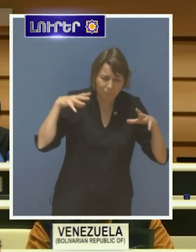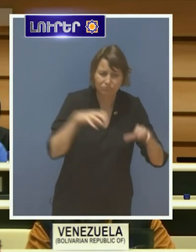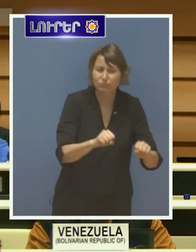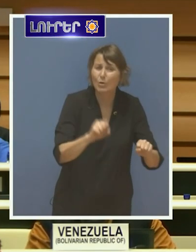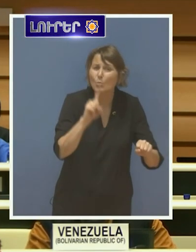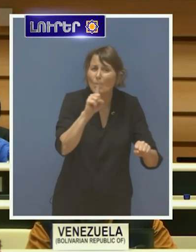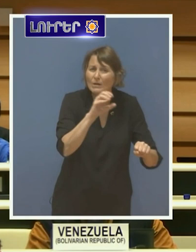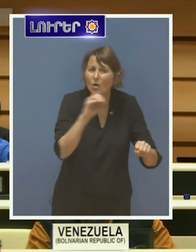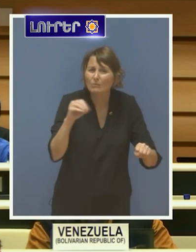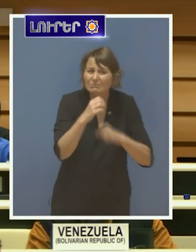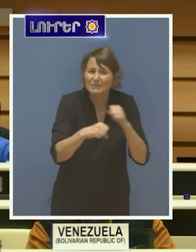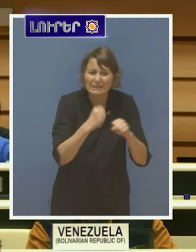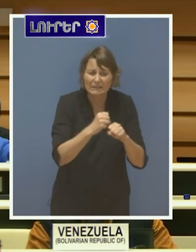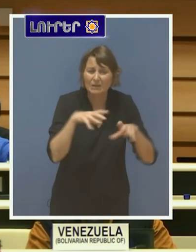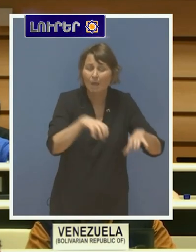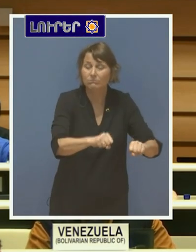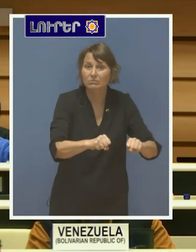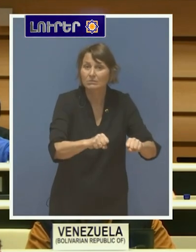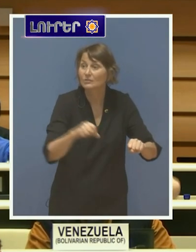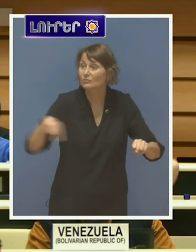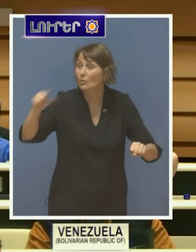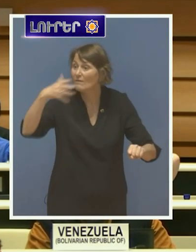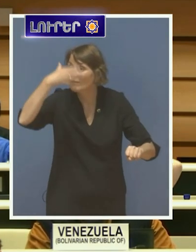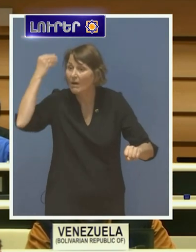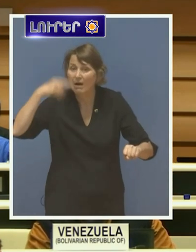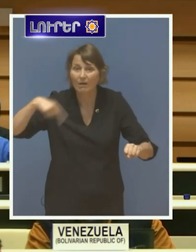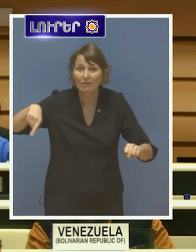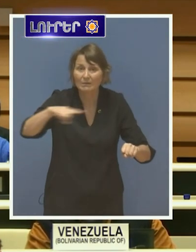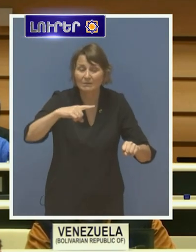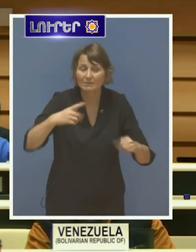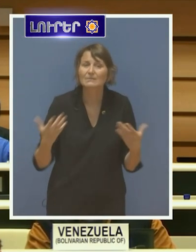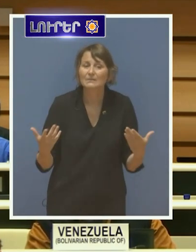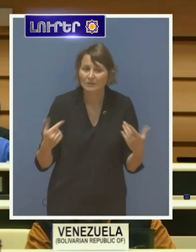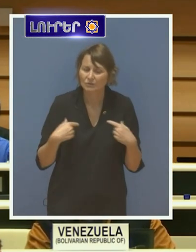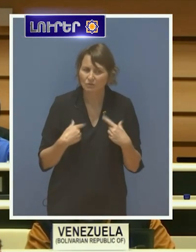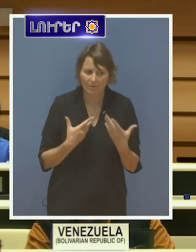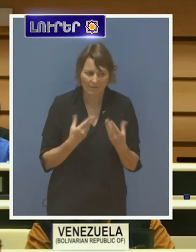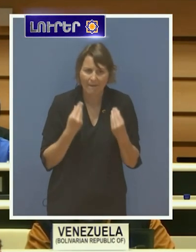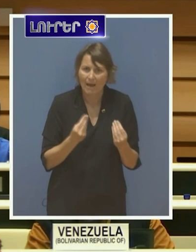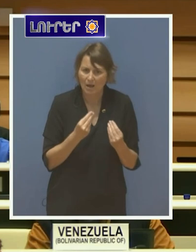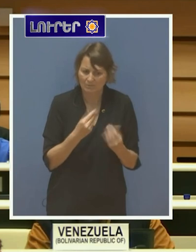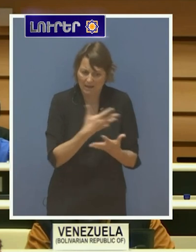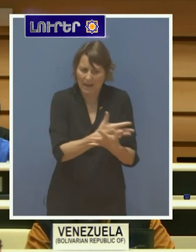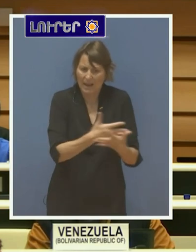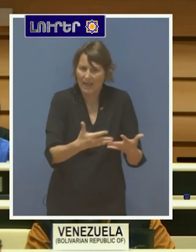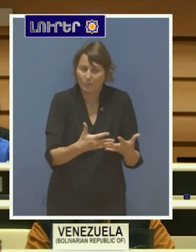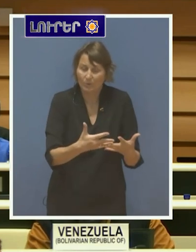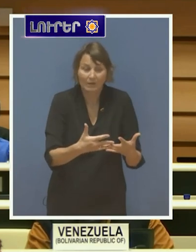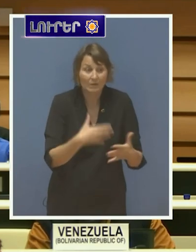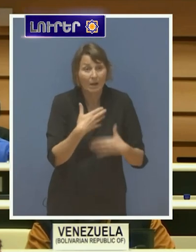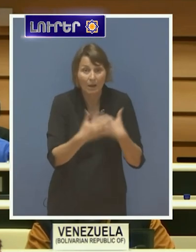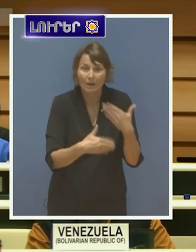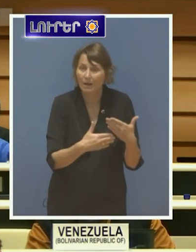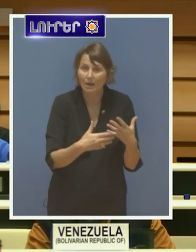վերապրելով բնակչությունին պատերազմը ավելի քան 7 ամիս կգտնվի լիակատար շրջափակումին մեջ, կտրված մնալով աշխարհին եւ որդու 120